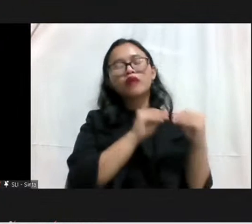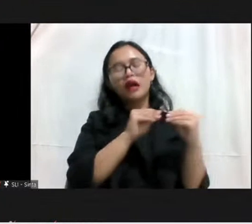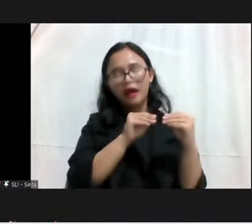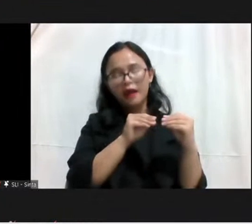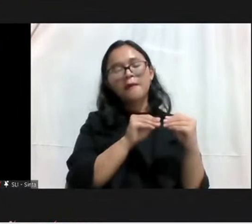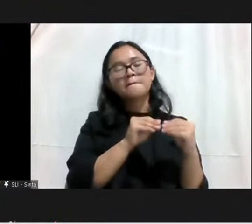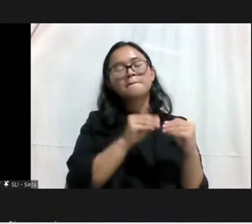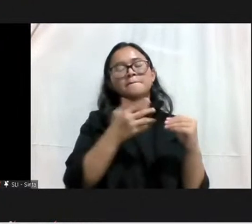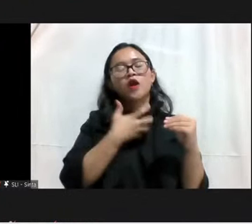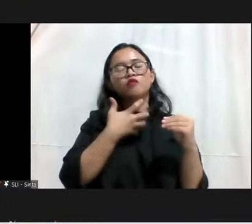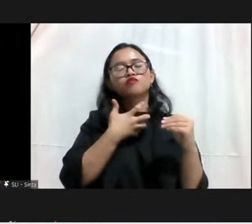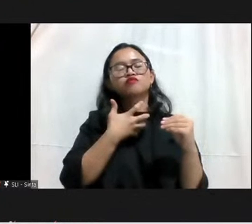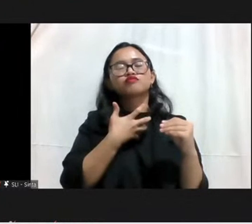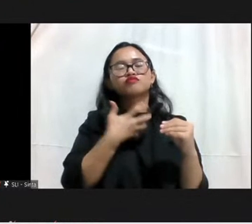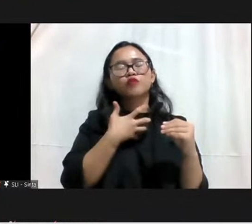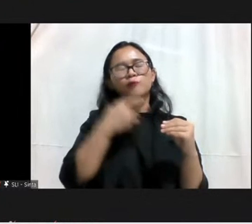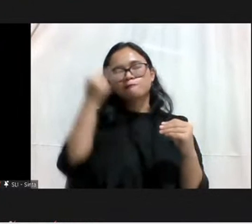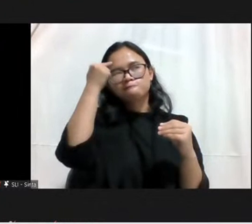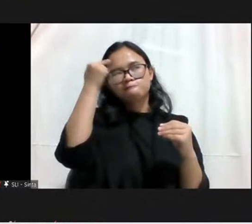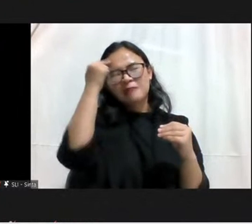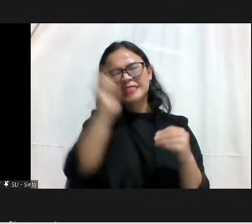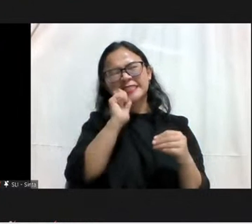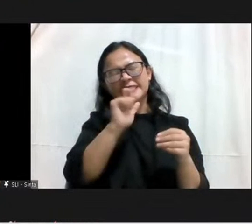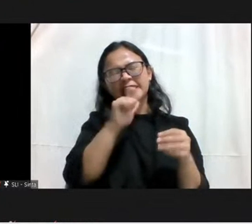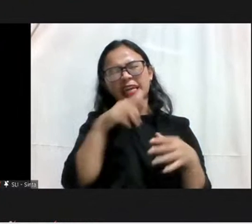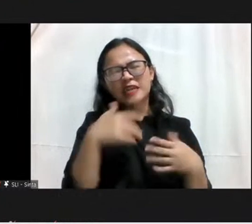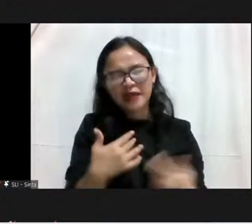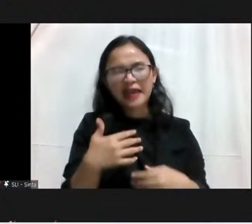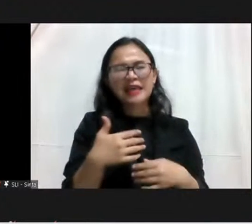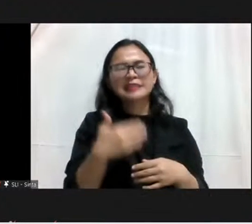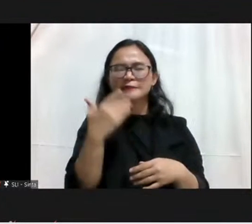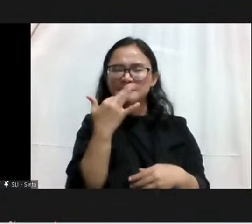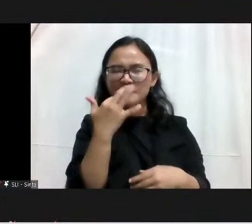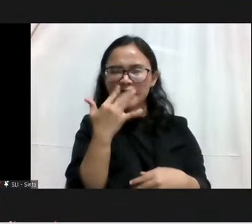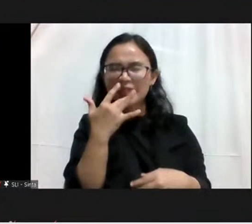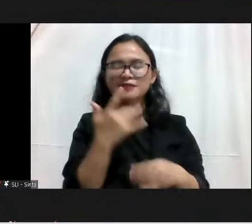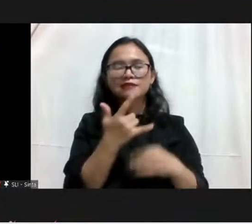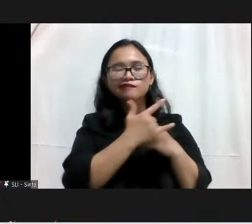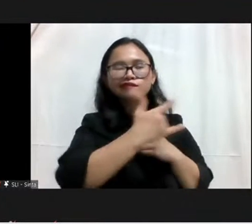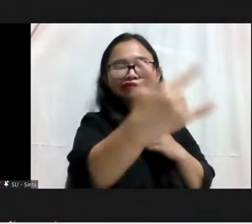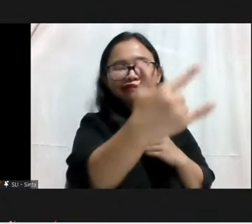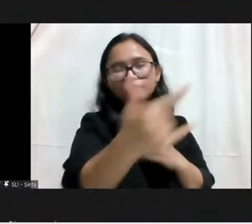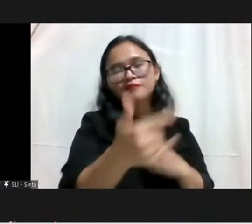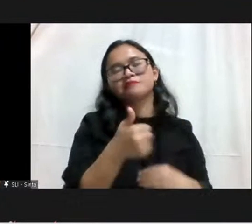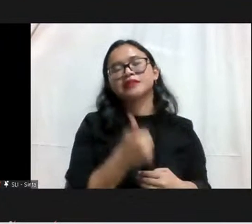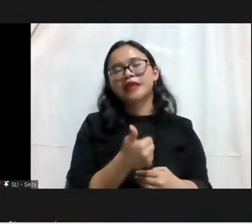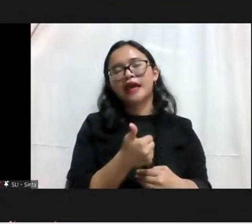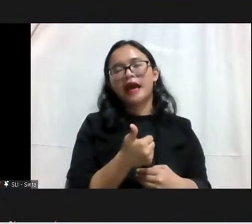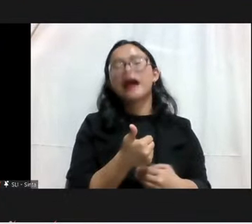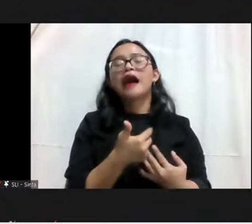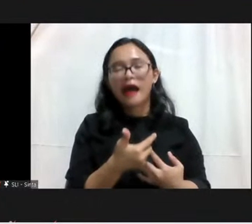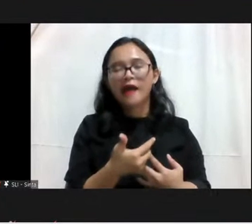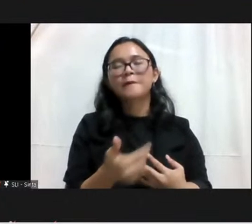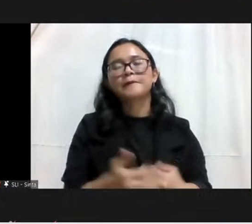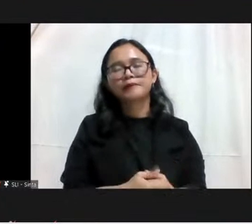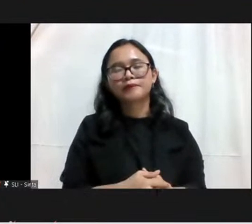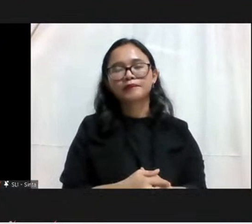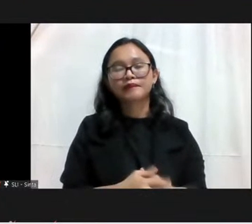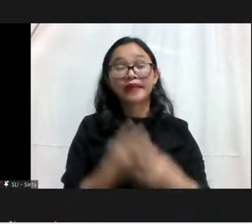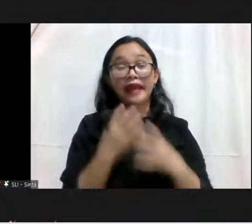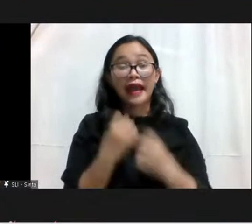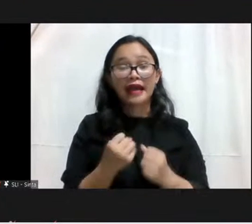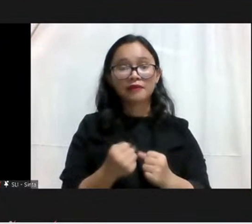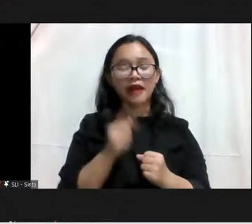upaya untuk memikirkan Bagaimana supaya sektor ini menjadi lebih sustainable yang kita ingin adanya semacam gagasan eh kaitannya dengan